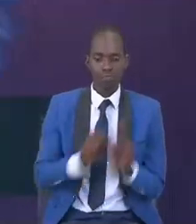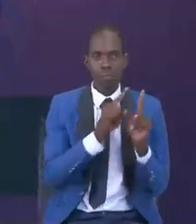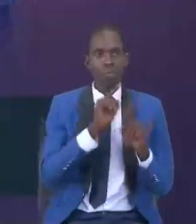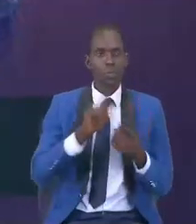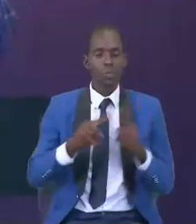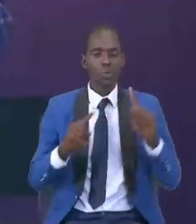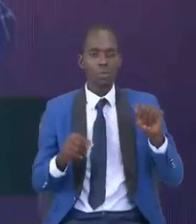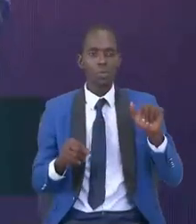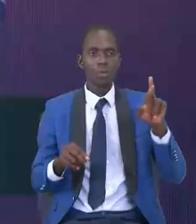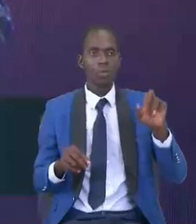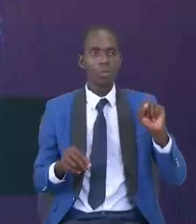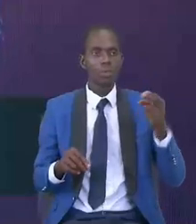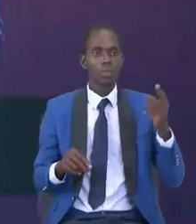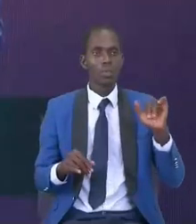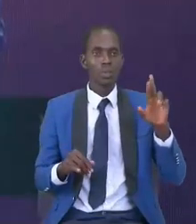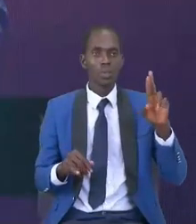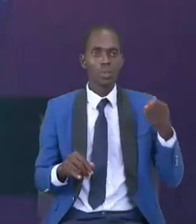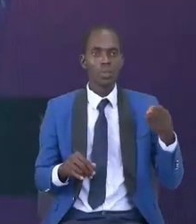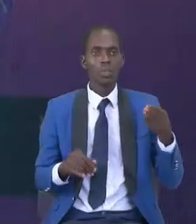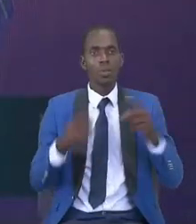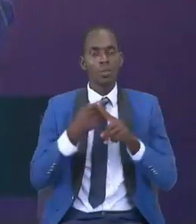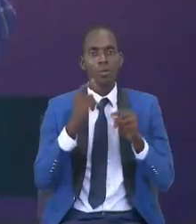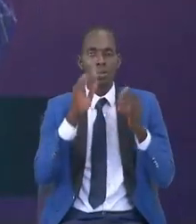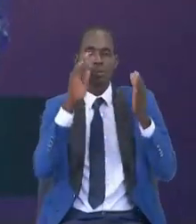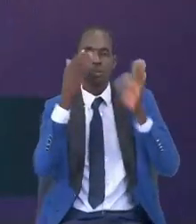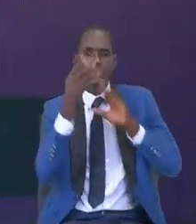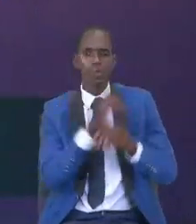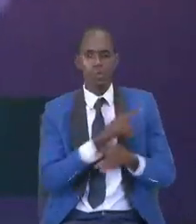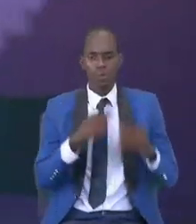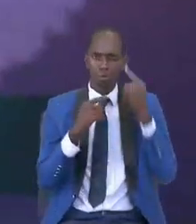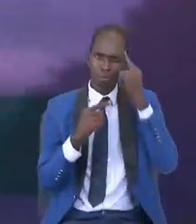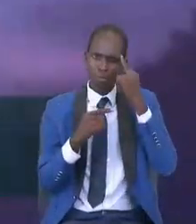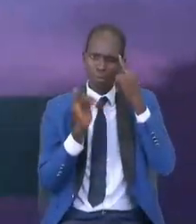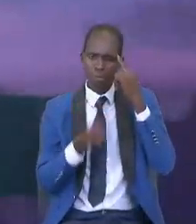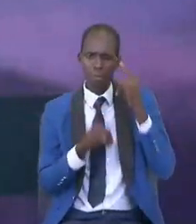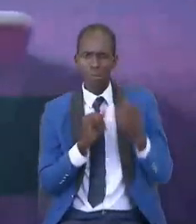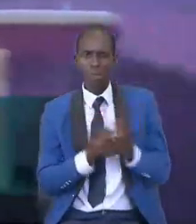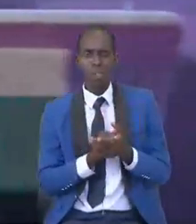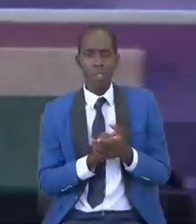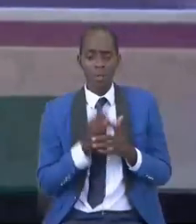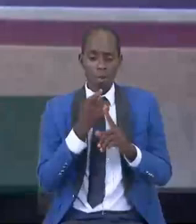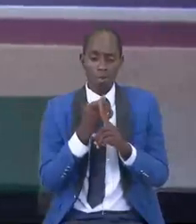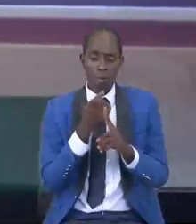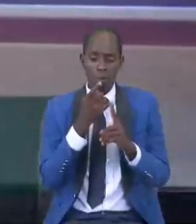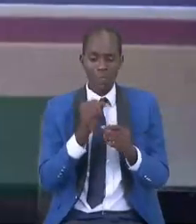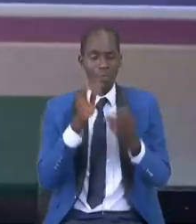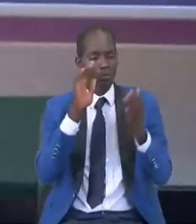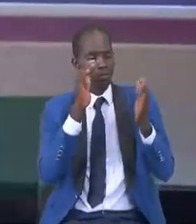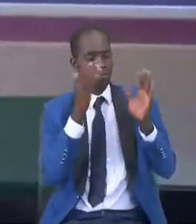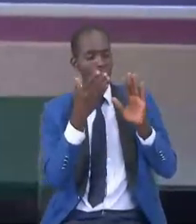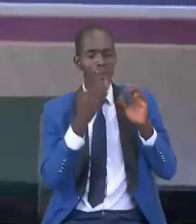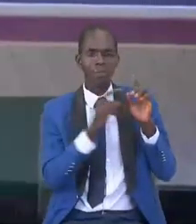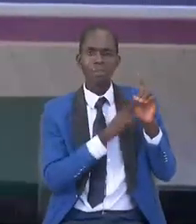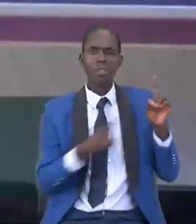à Tarsis, loin de la face de l'Éternel. Pensez à cela, loin de la face de